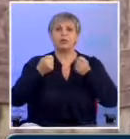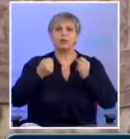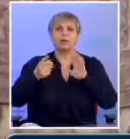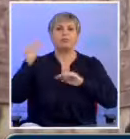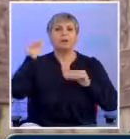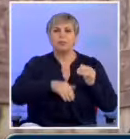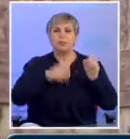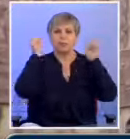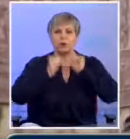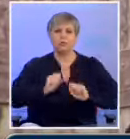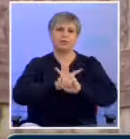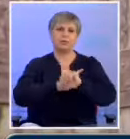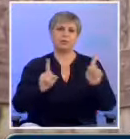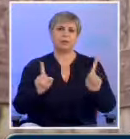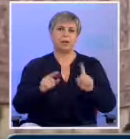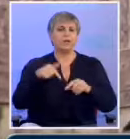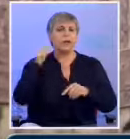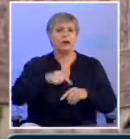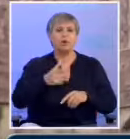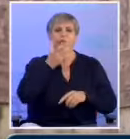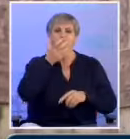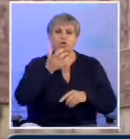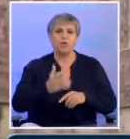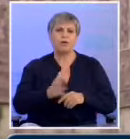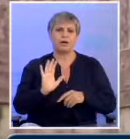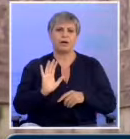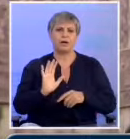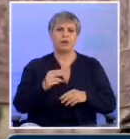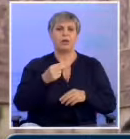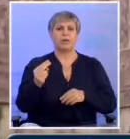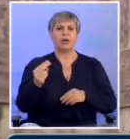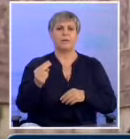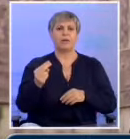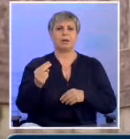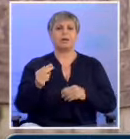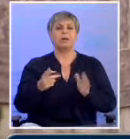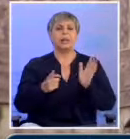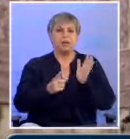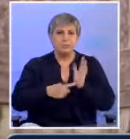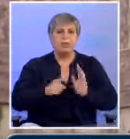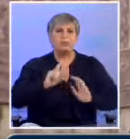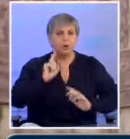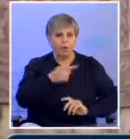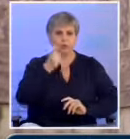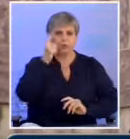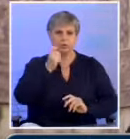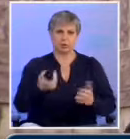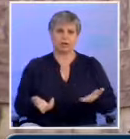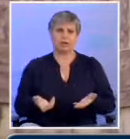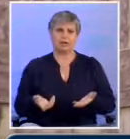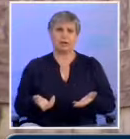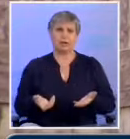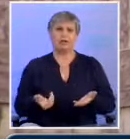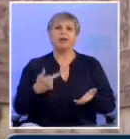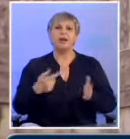οποίου είναι ιδιαίτερα σοβαρές, θα είναι ιδιαίτερα σοβαρές όπως γνωρίζετε όλοι σας. Και πιθανότατα θα είναι σε έναν